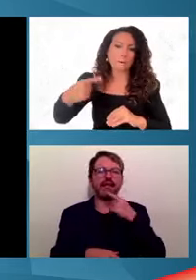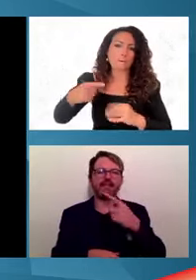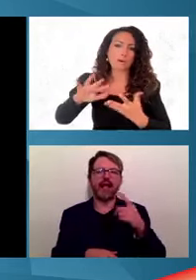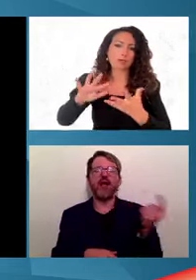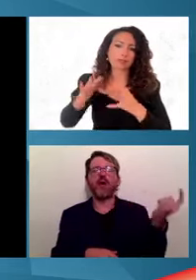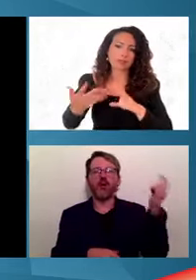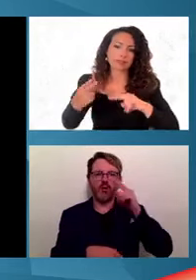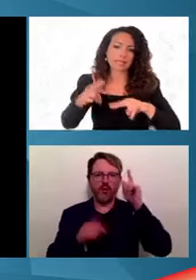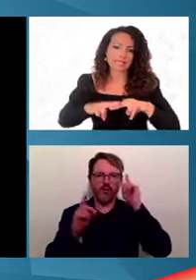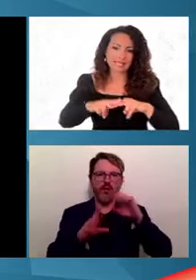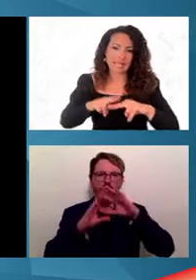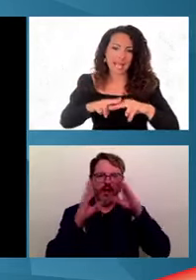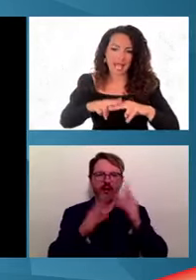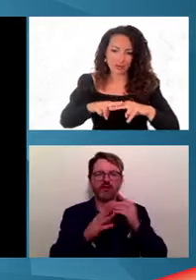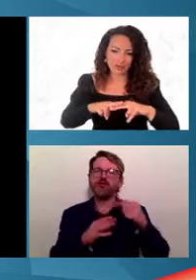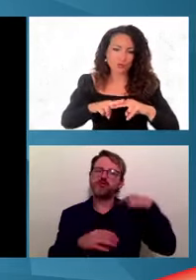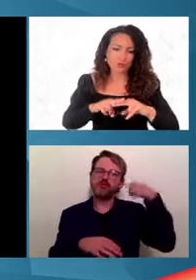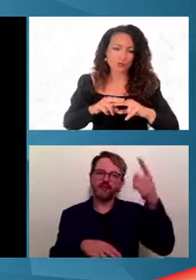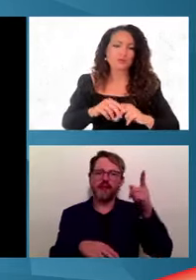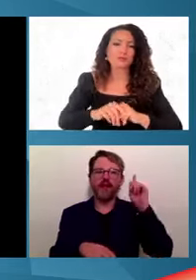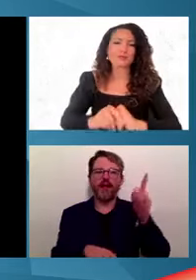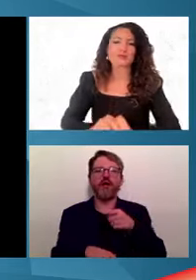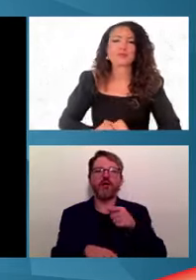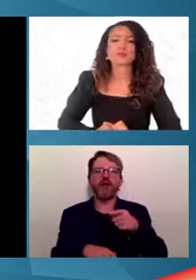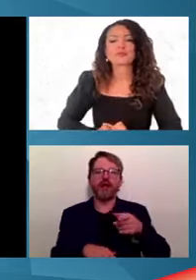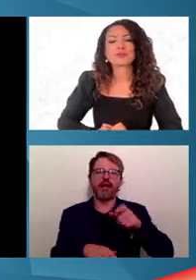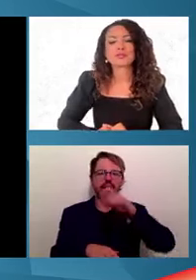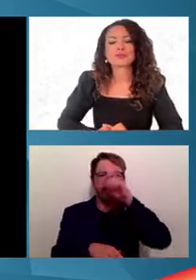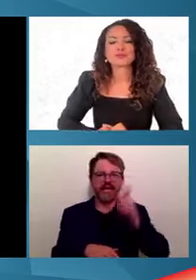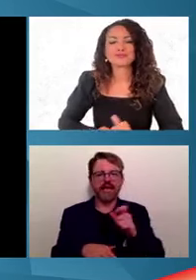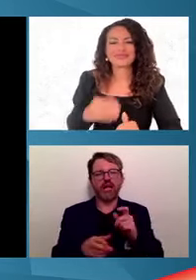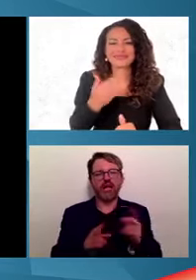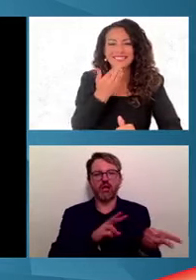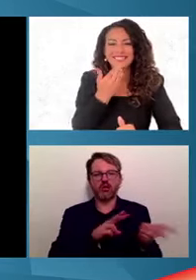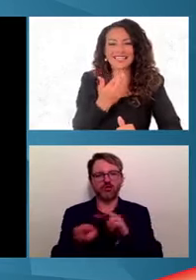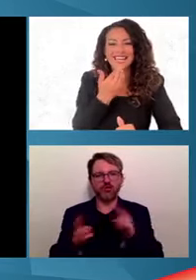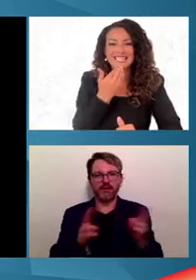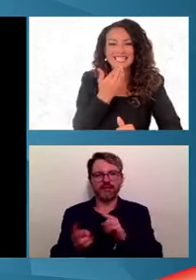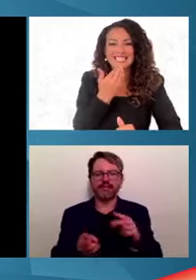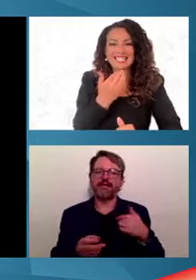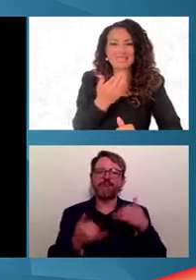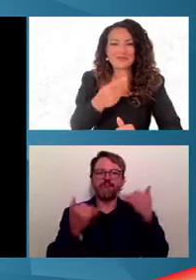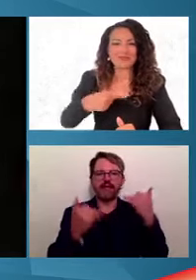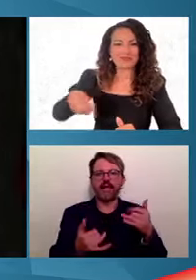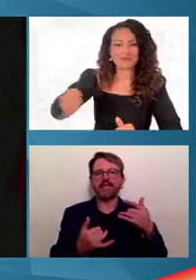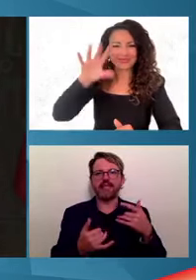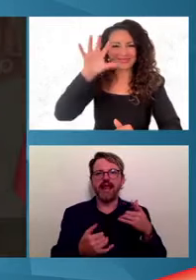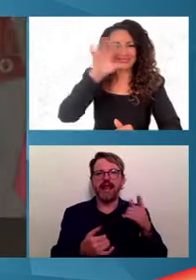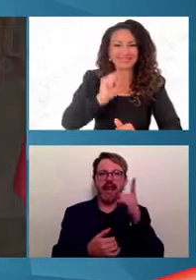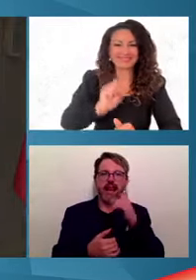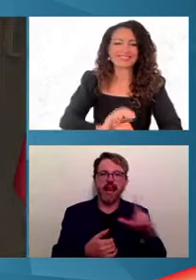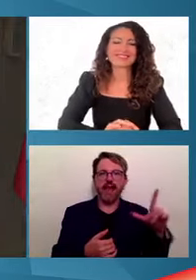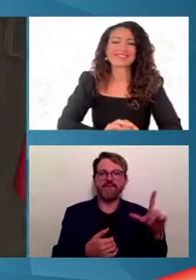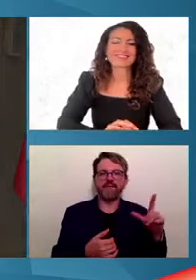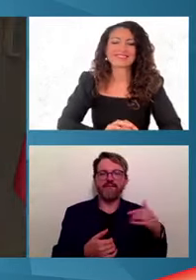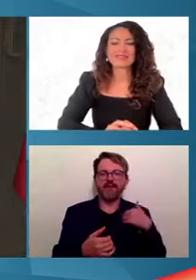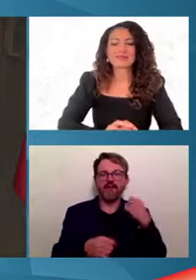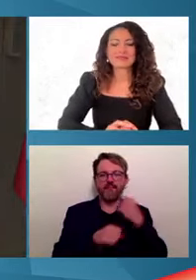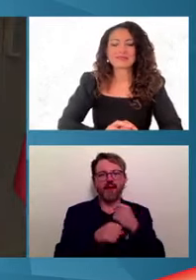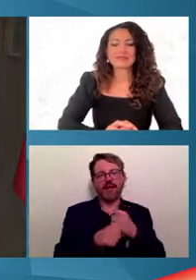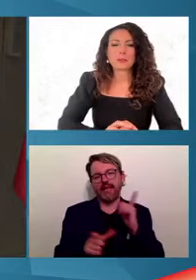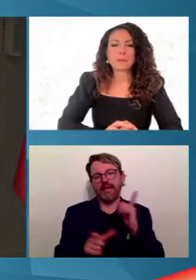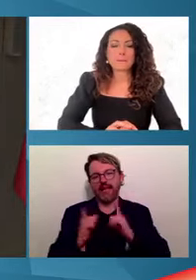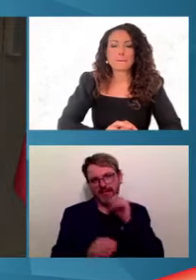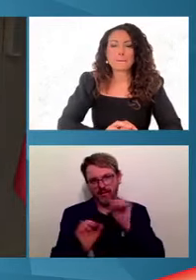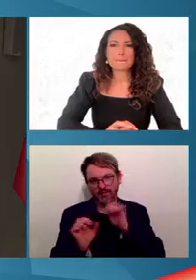organizzativi e tecnici andava meglio così, quindi grazie anche della vostra comprensione. Unser Bild nimmt Gestalt